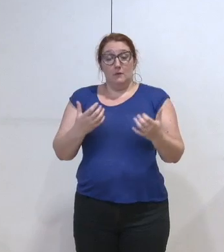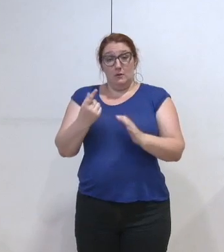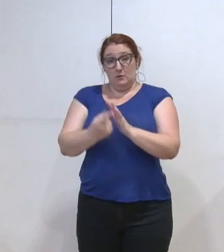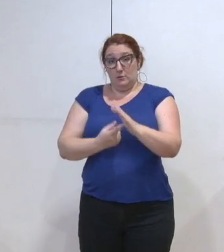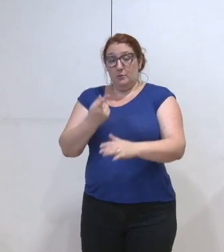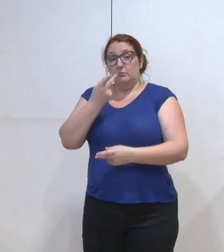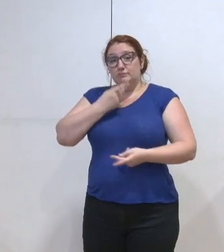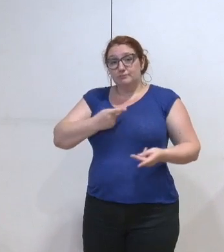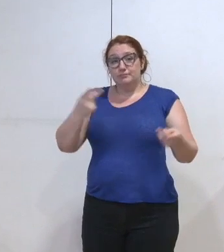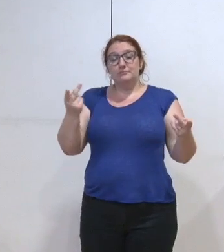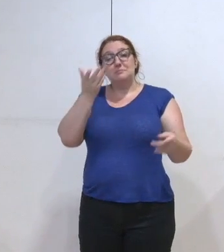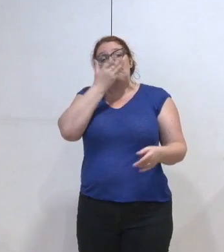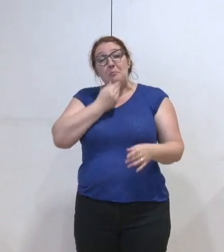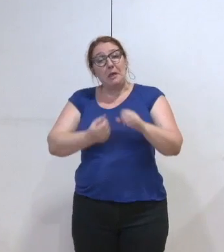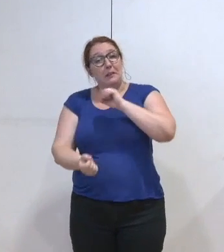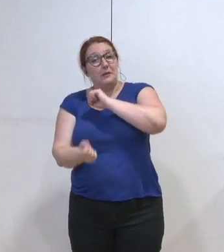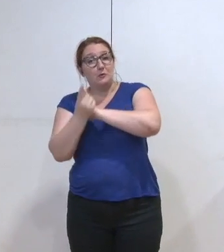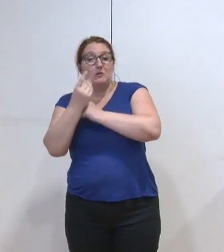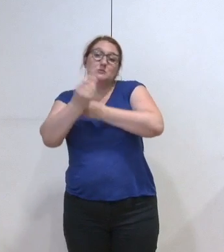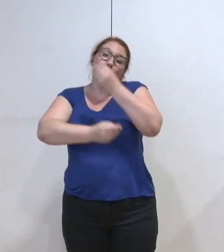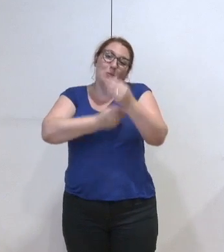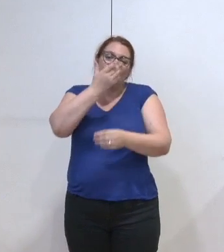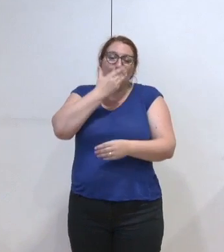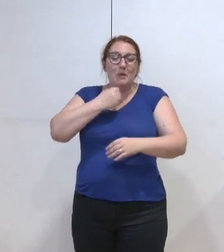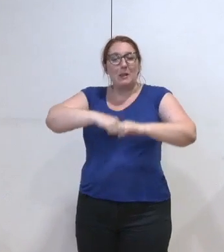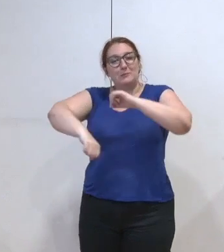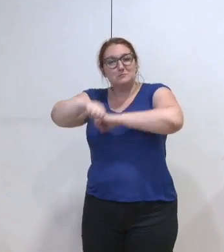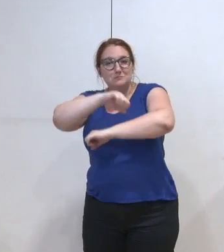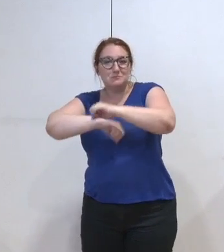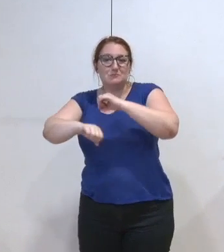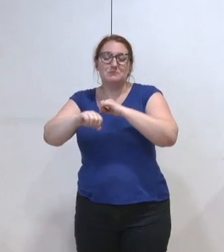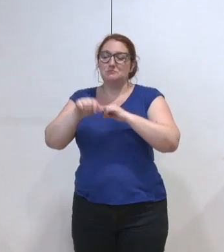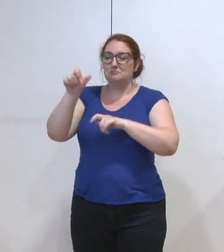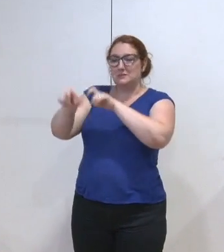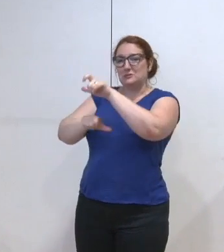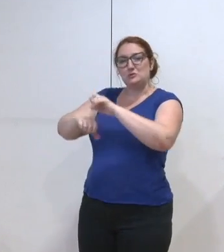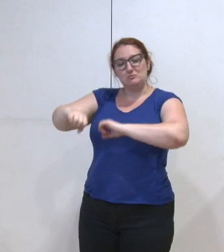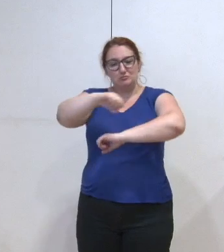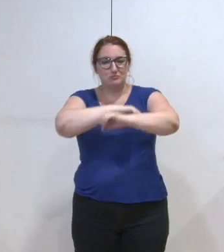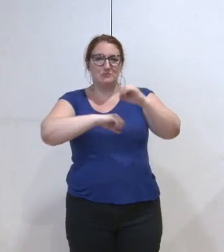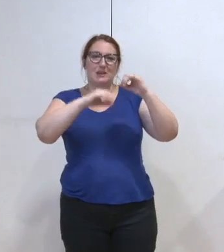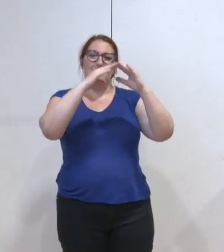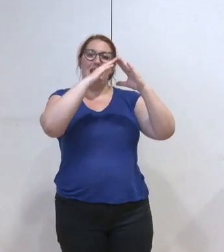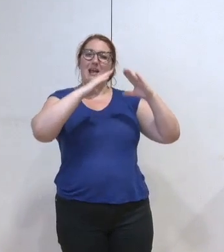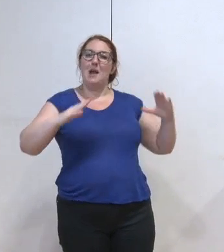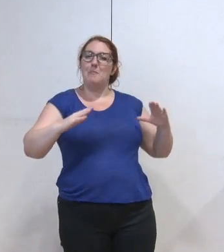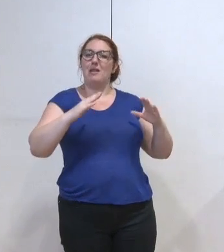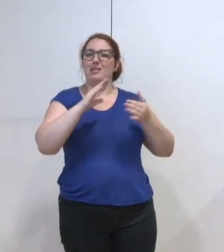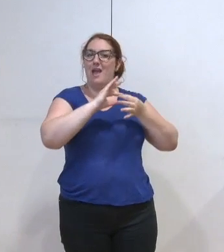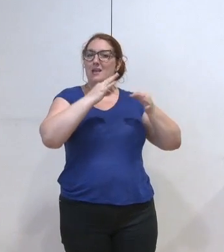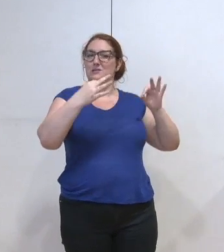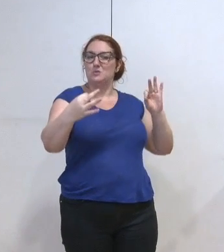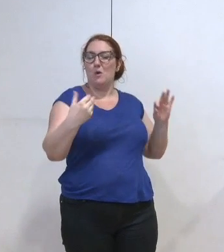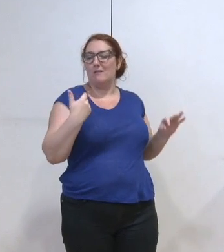belle innovation ou la belle démarche qu'ont eu les promoteurs de la cabane à histoire qui est installé dans le parc à